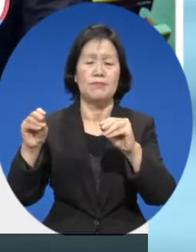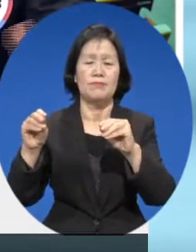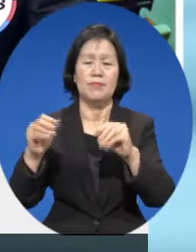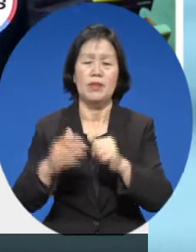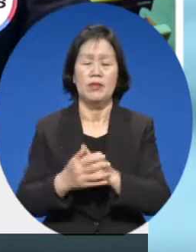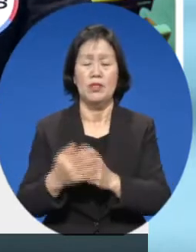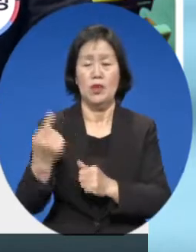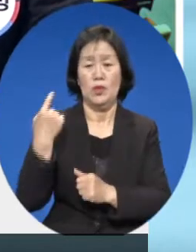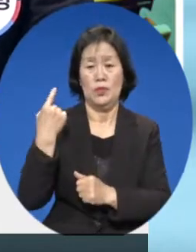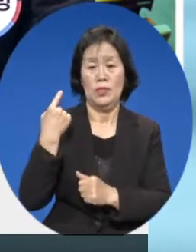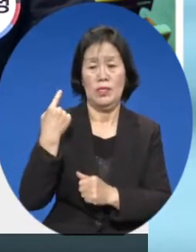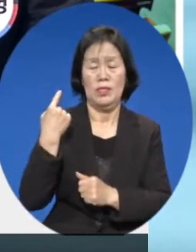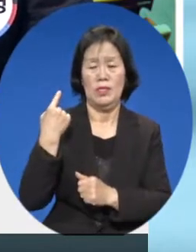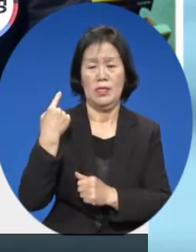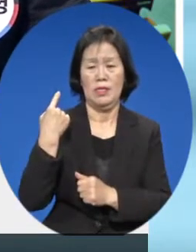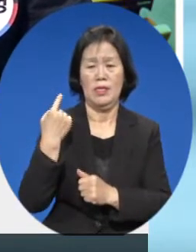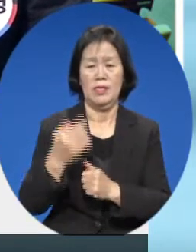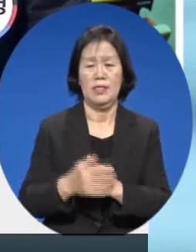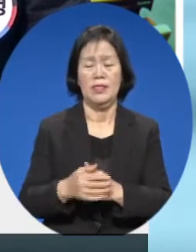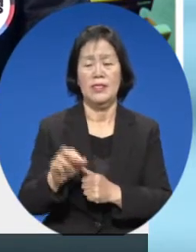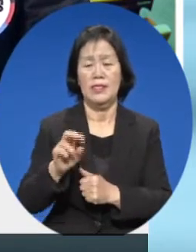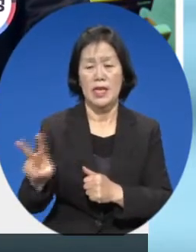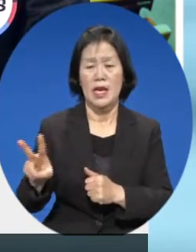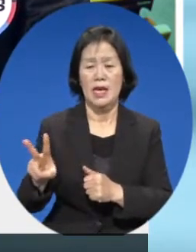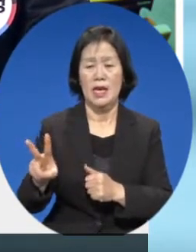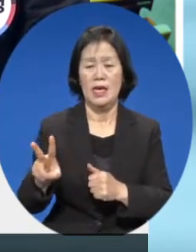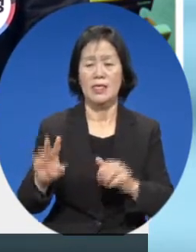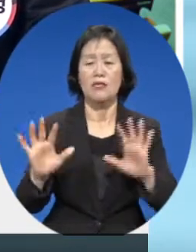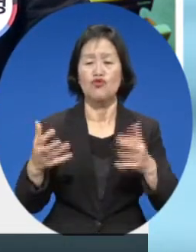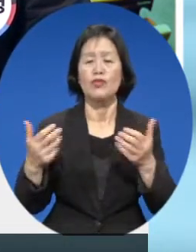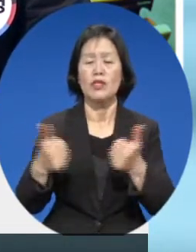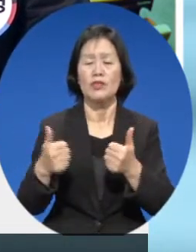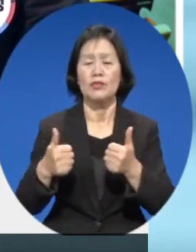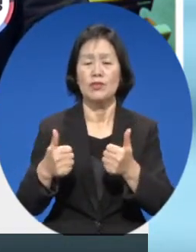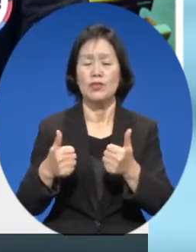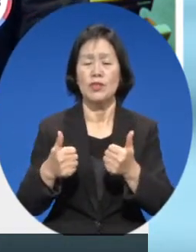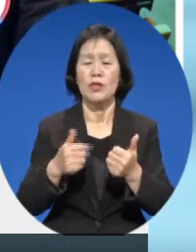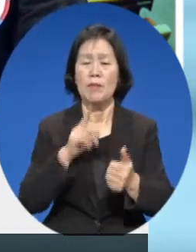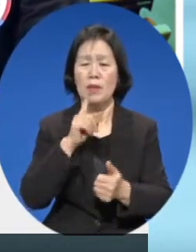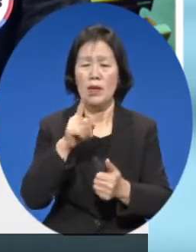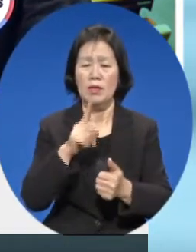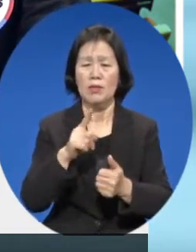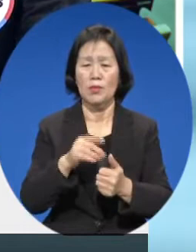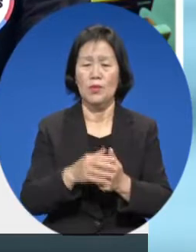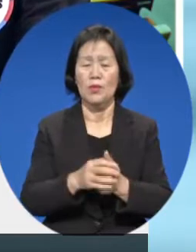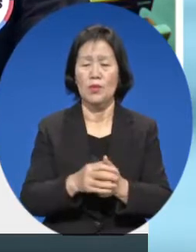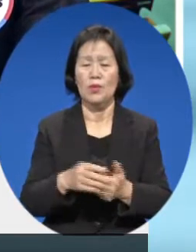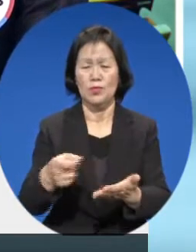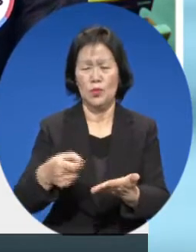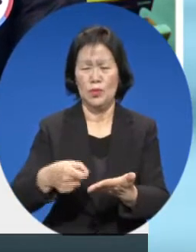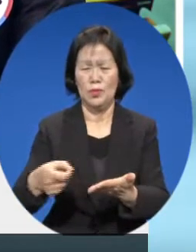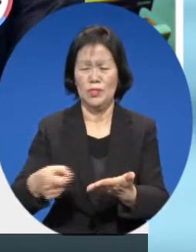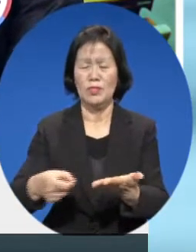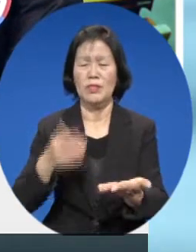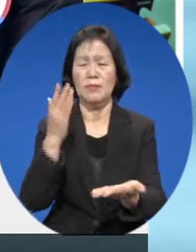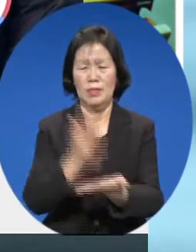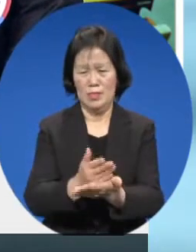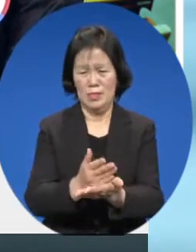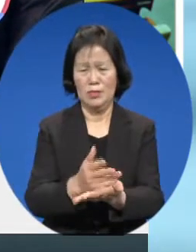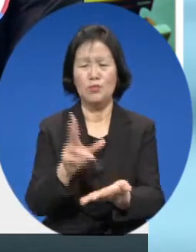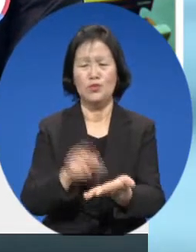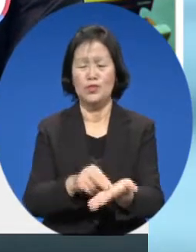사실 어제 같은 경우에는 그 2 야당에서 국회의원들이 요즘 그 얘기하는 발언도 사실 속기를 애쓰지 말라고 했다는 그런게 문제가